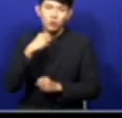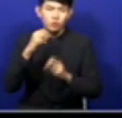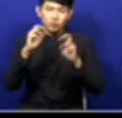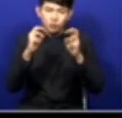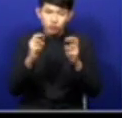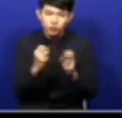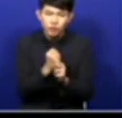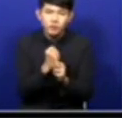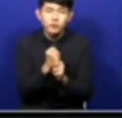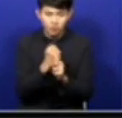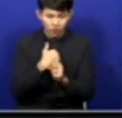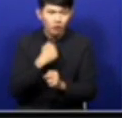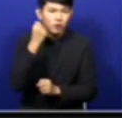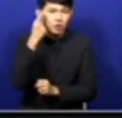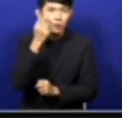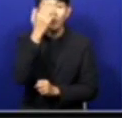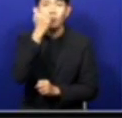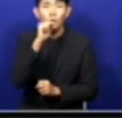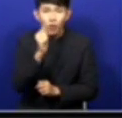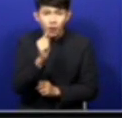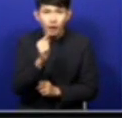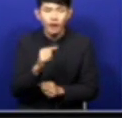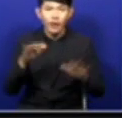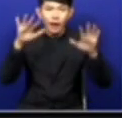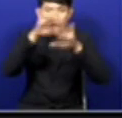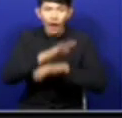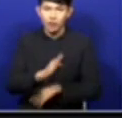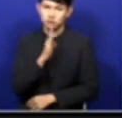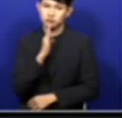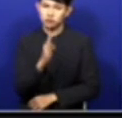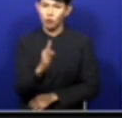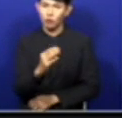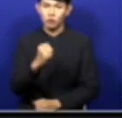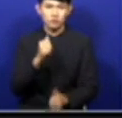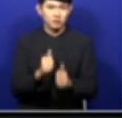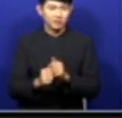เพราะว่าท่านคือเป่าบุญจิ้นแห่ง